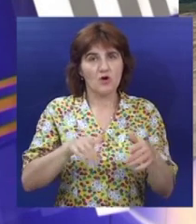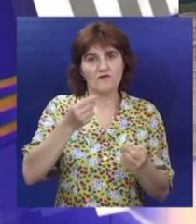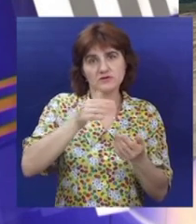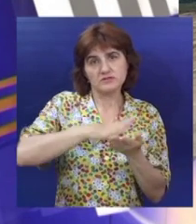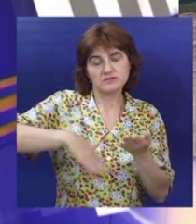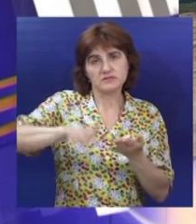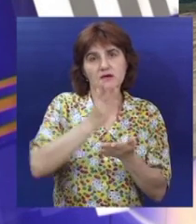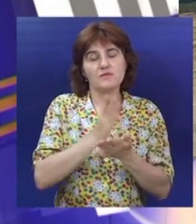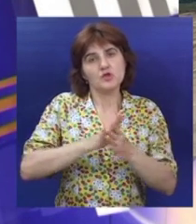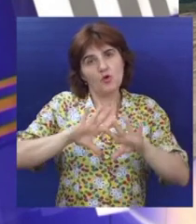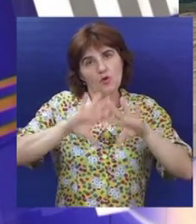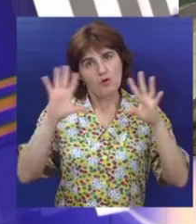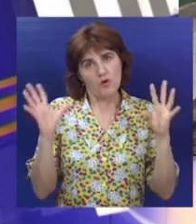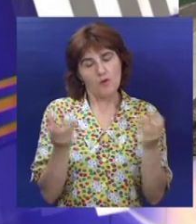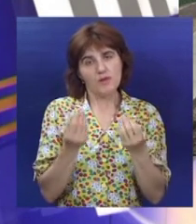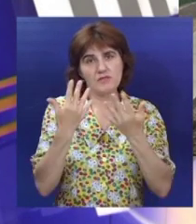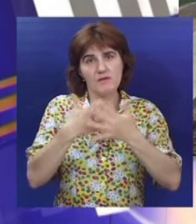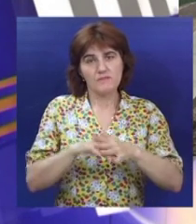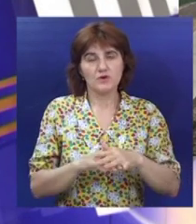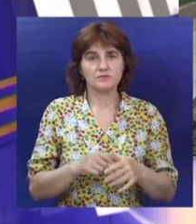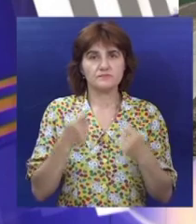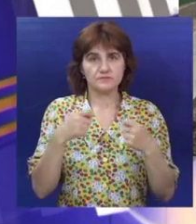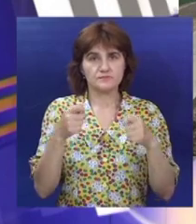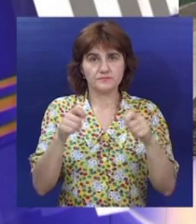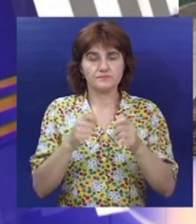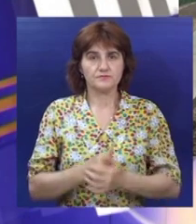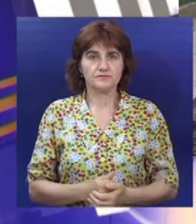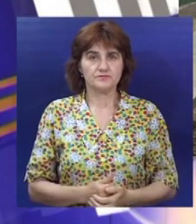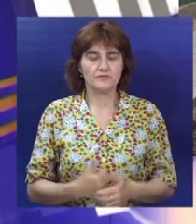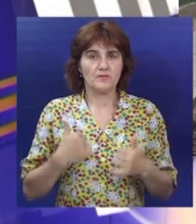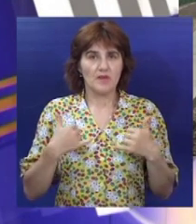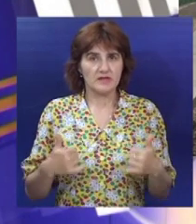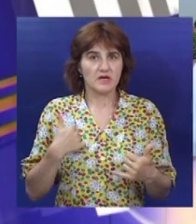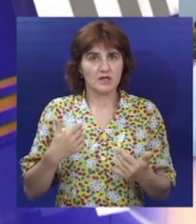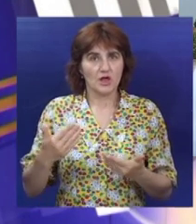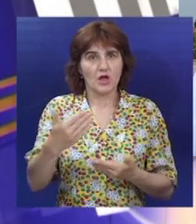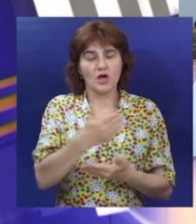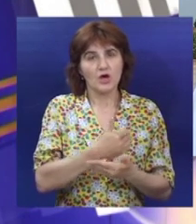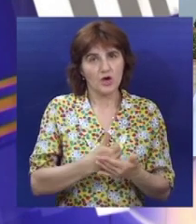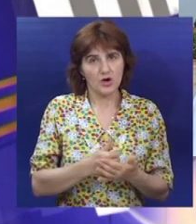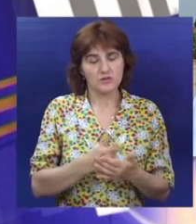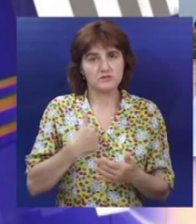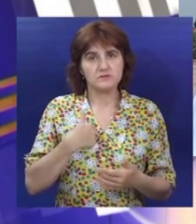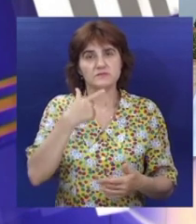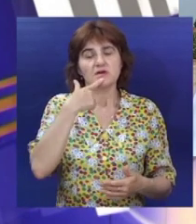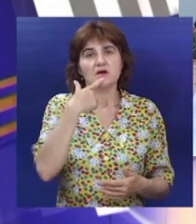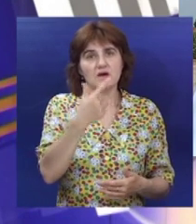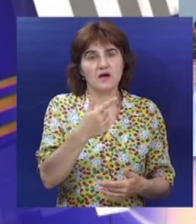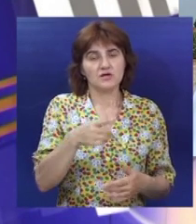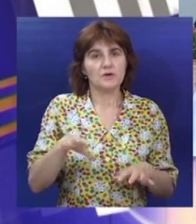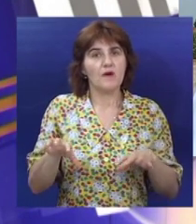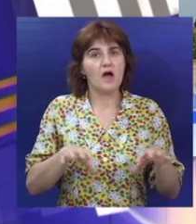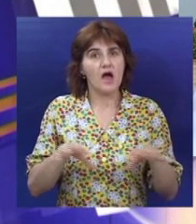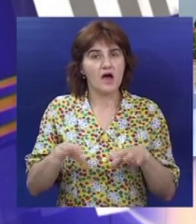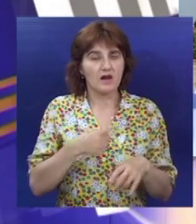godine ova zona može biti kompletno infrastrukturno opremljena. Iskoristio bi ovu priliku da spomenem